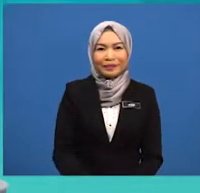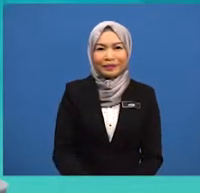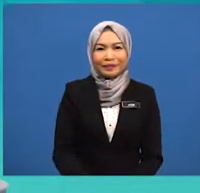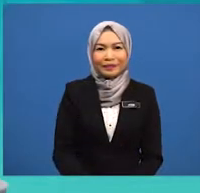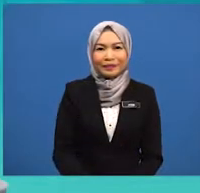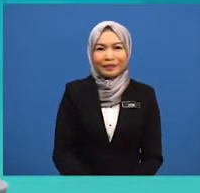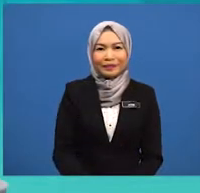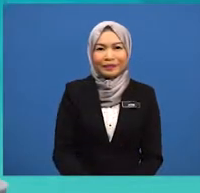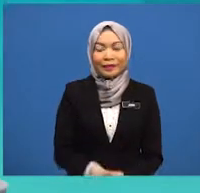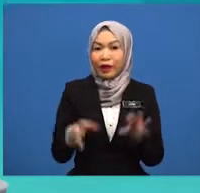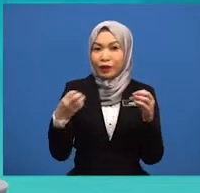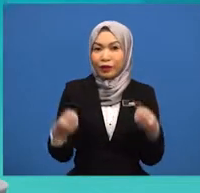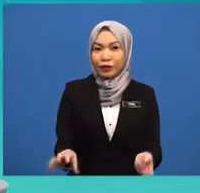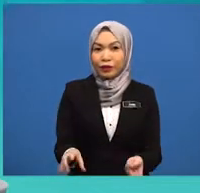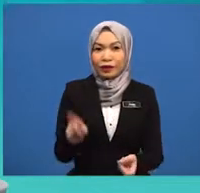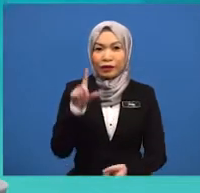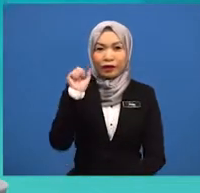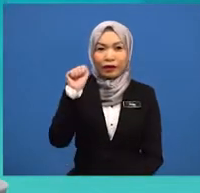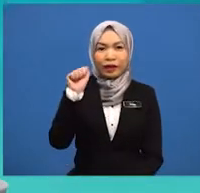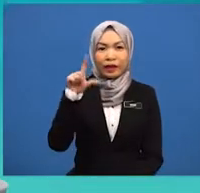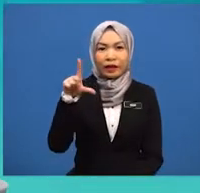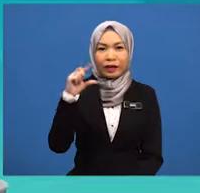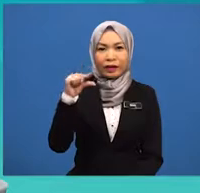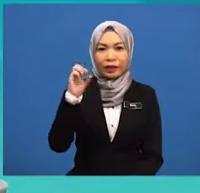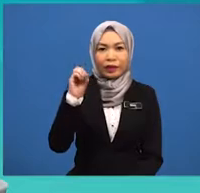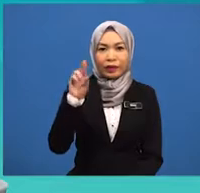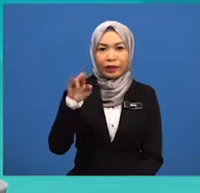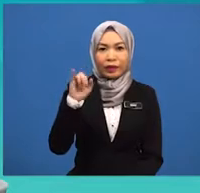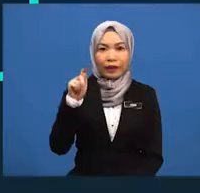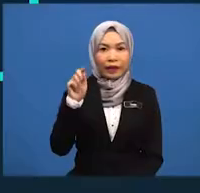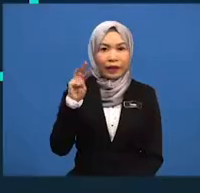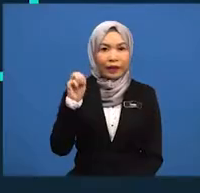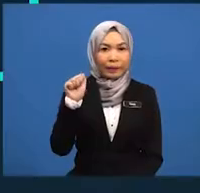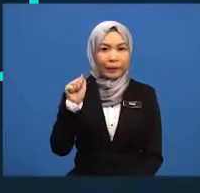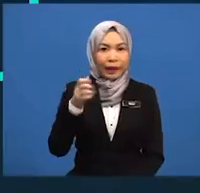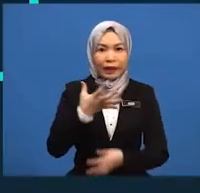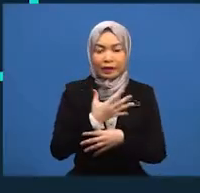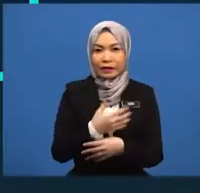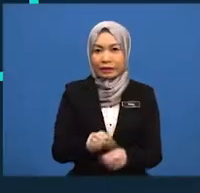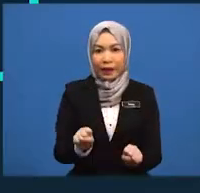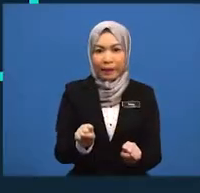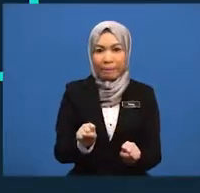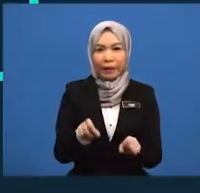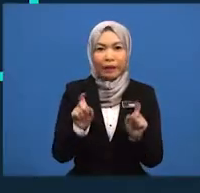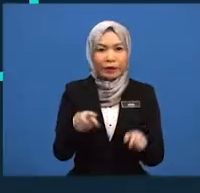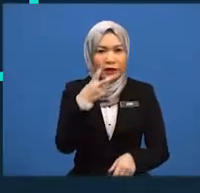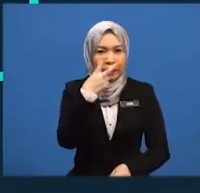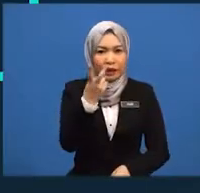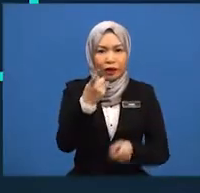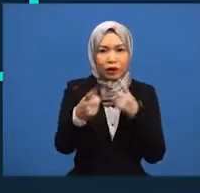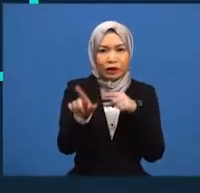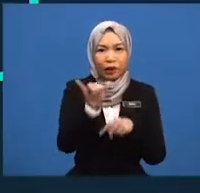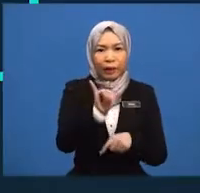Murid-murid, setelah suatu algoritma disiapkan, semakan semula harus dijalankan.